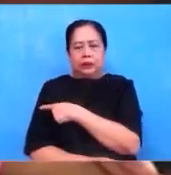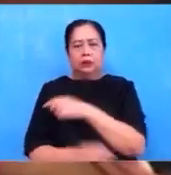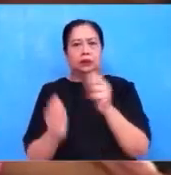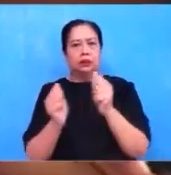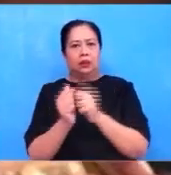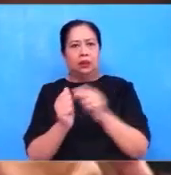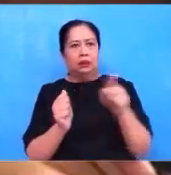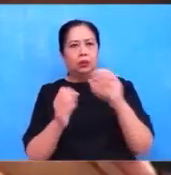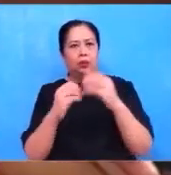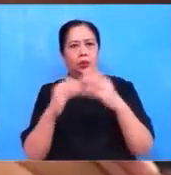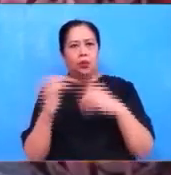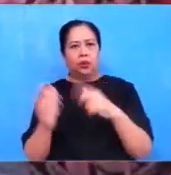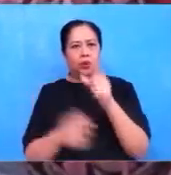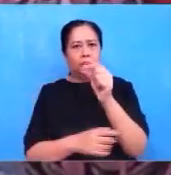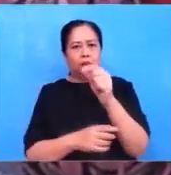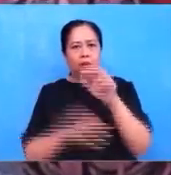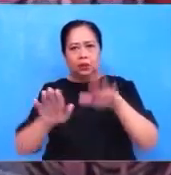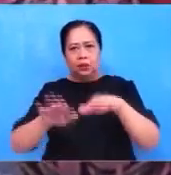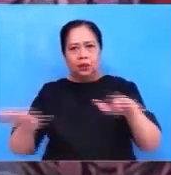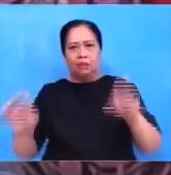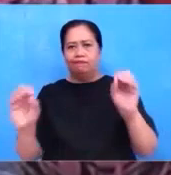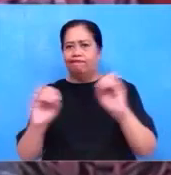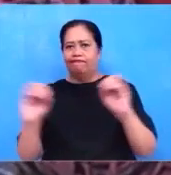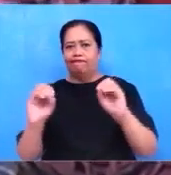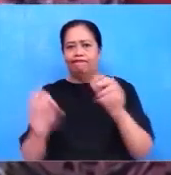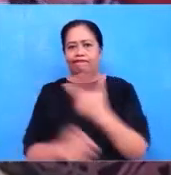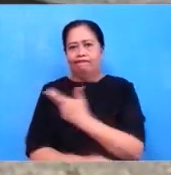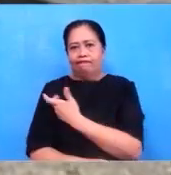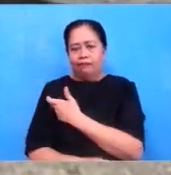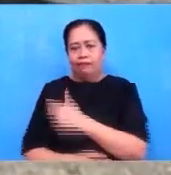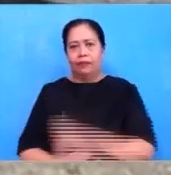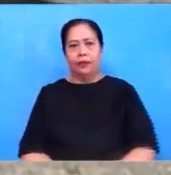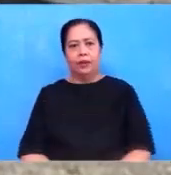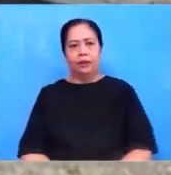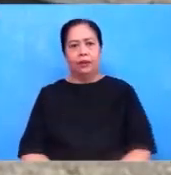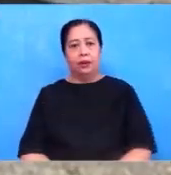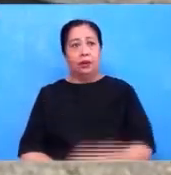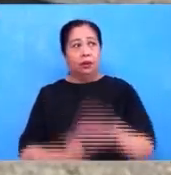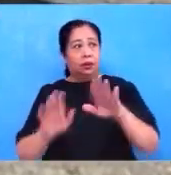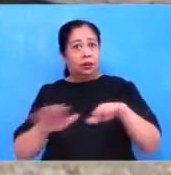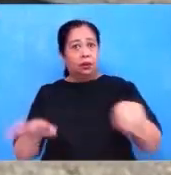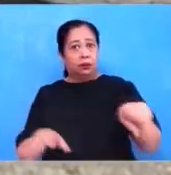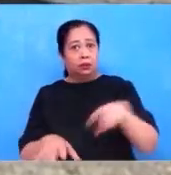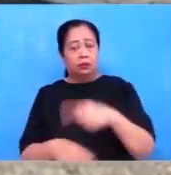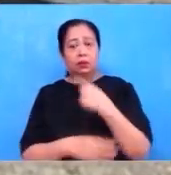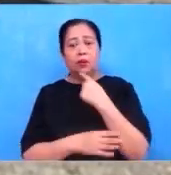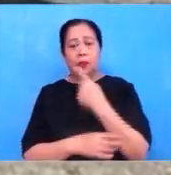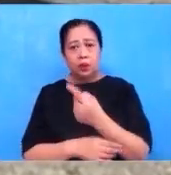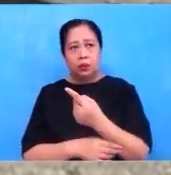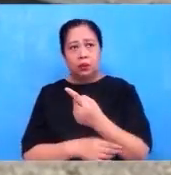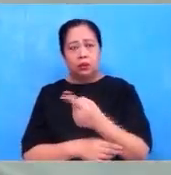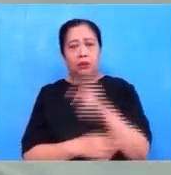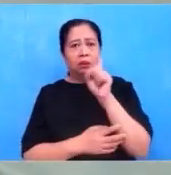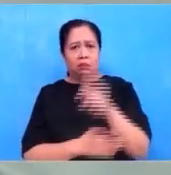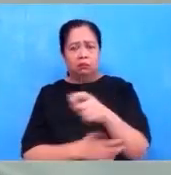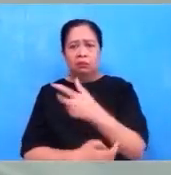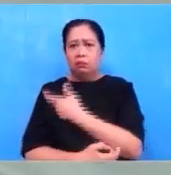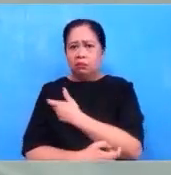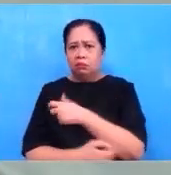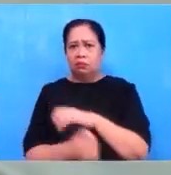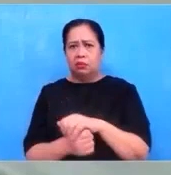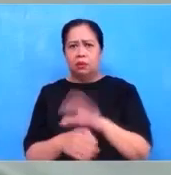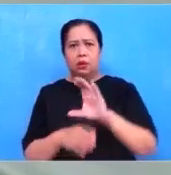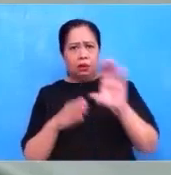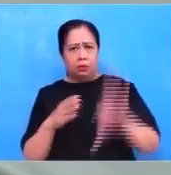higit 20 bata na wala pa ring bakuna. Ang mga bata, sabi, kailangan bakunado. Kumpleto na naman